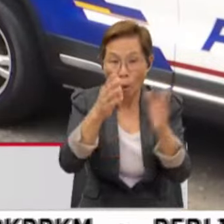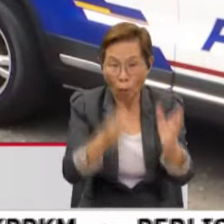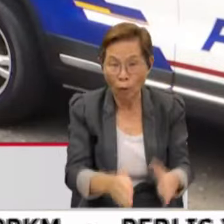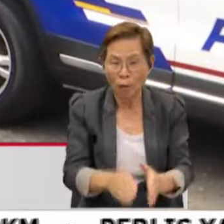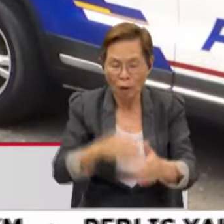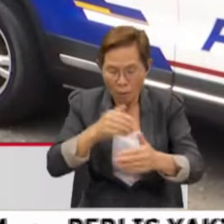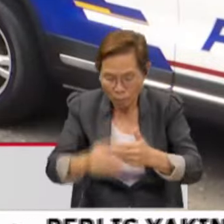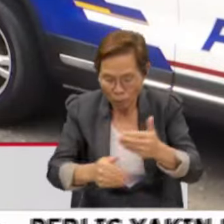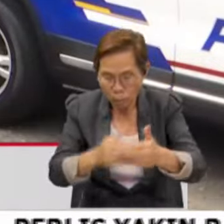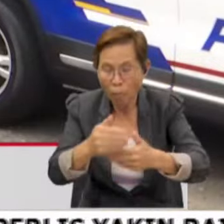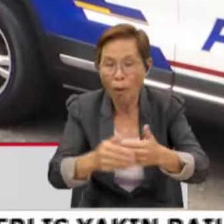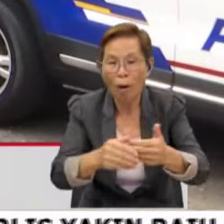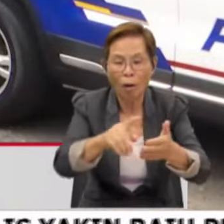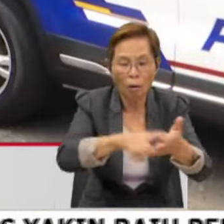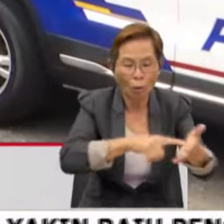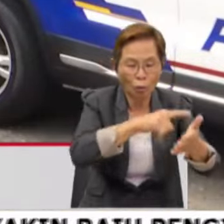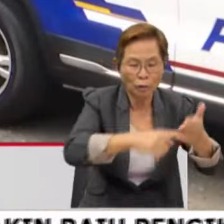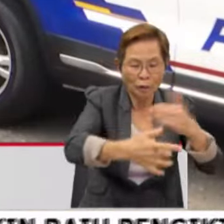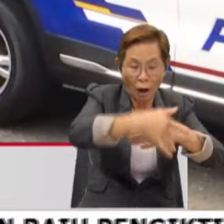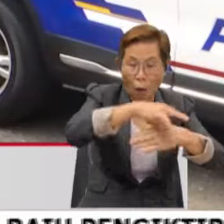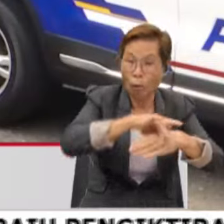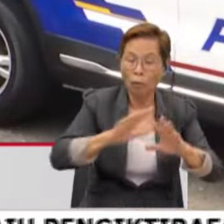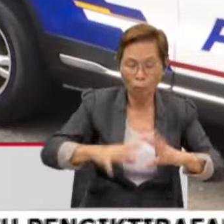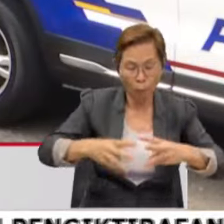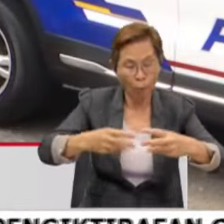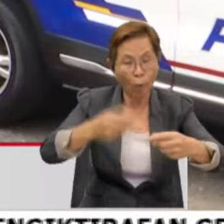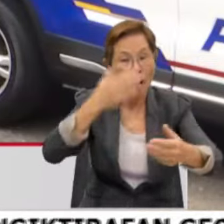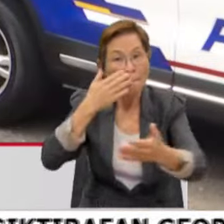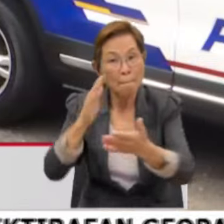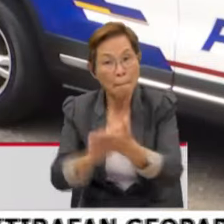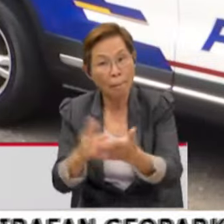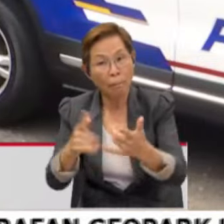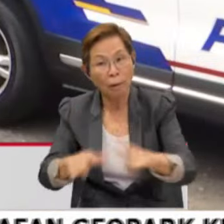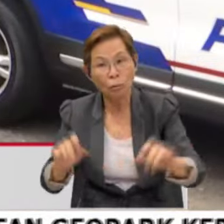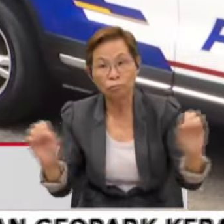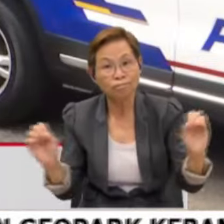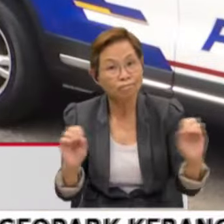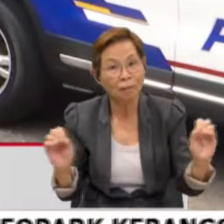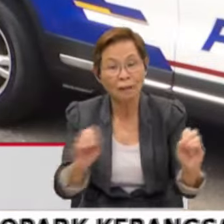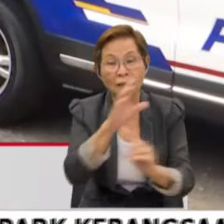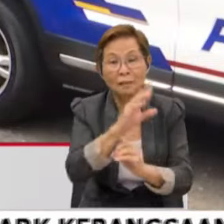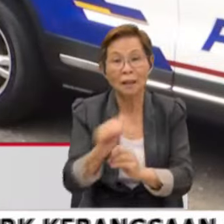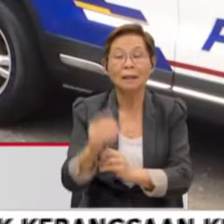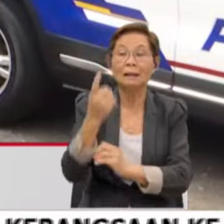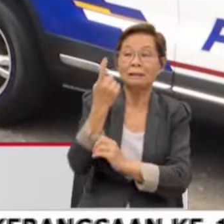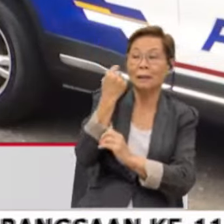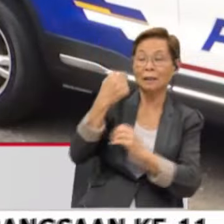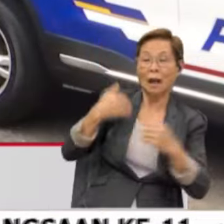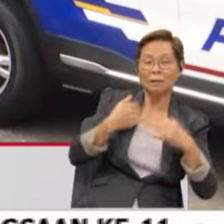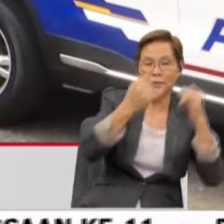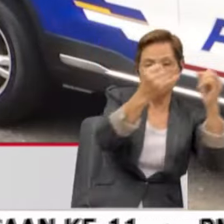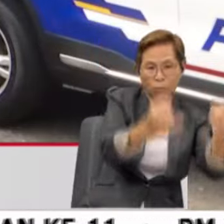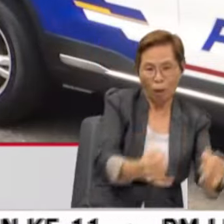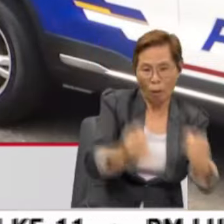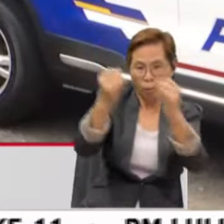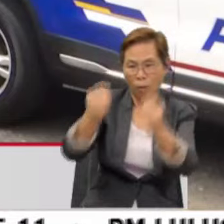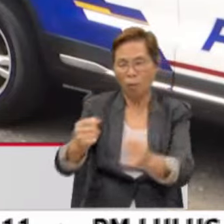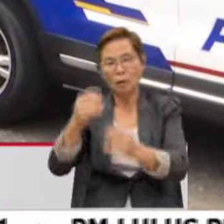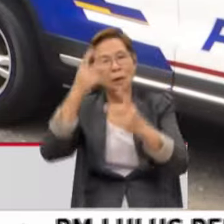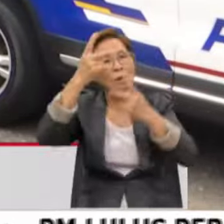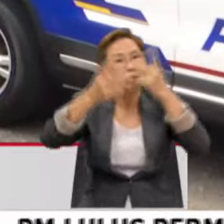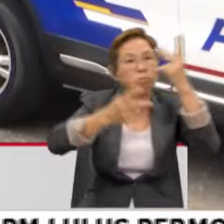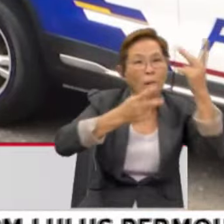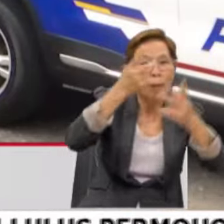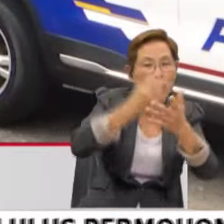undian di sini, undi awal berjalan dengan lancar dengan tiada sebarang insiden tidak ada ini berlaku. Dan sebentar tadi, beberapa individu dilihat hadir meninjau